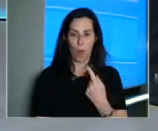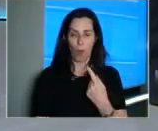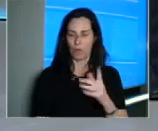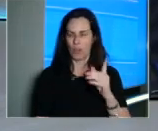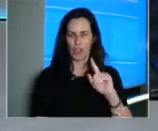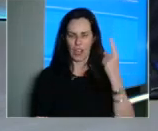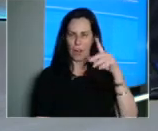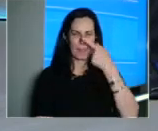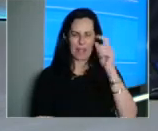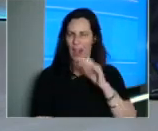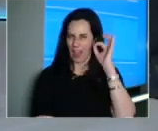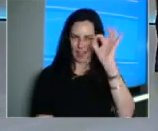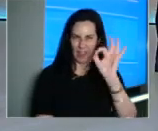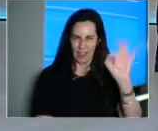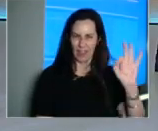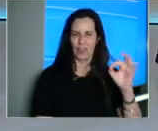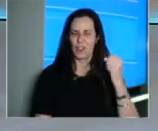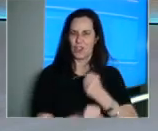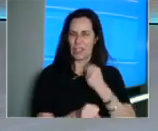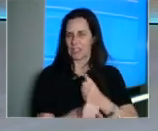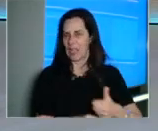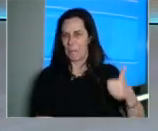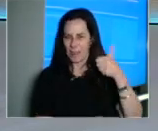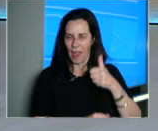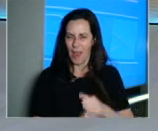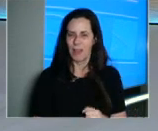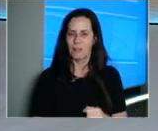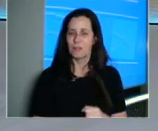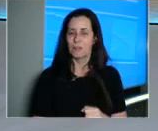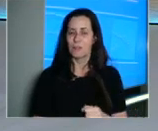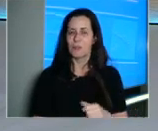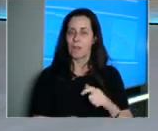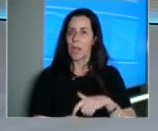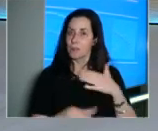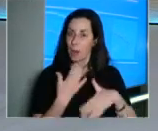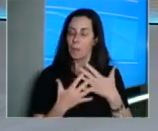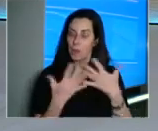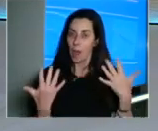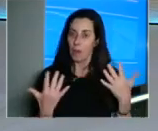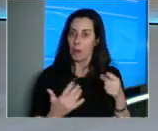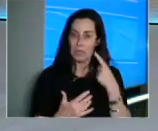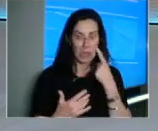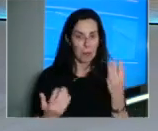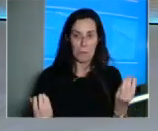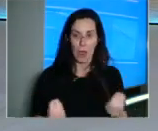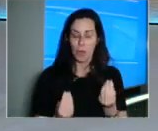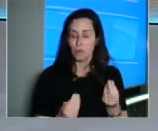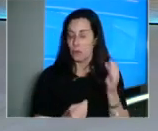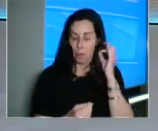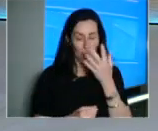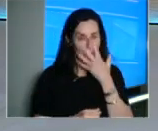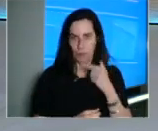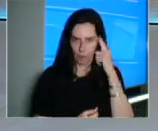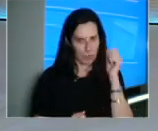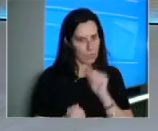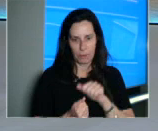בקולוסיאום, שציינת בתחילת התוכנית, שבוצע על ידי מנהלת להקת המחול הישראלית. כן. ככל שהזמן עובר מתבררים הדברים, זה נראה כמו איזה מעשה תמים, אבל